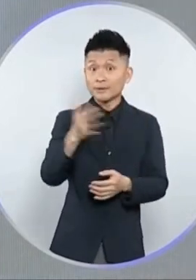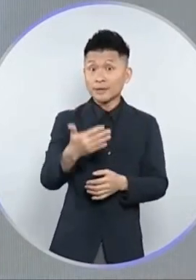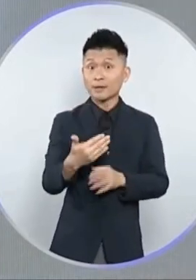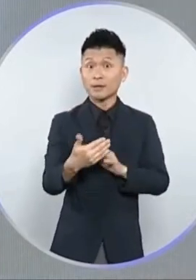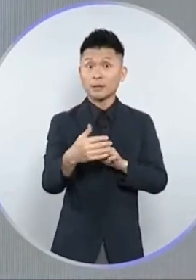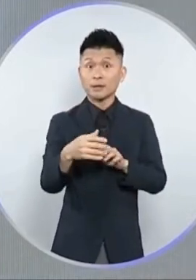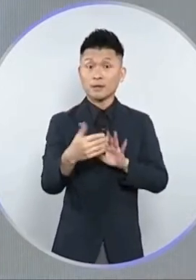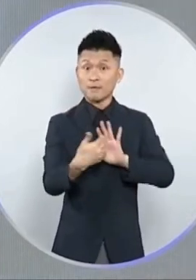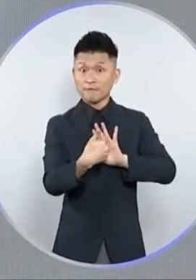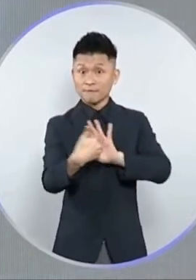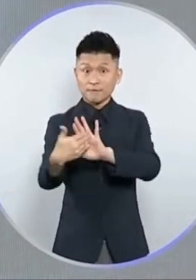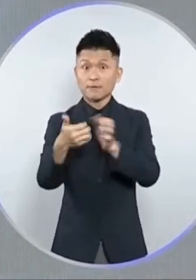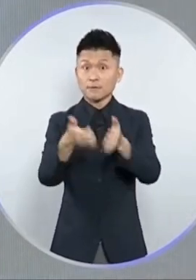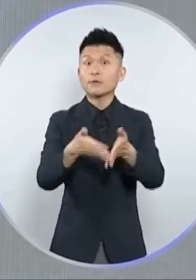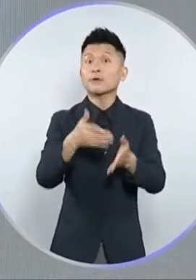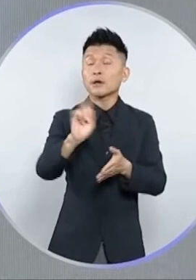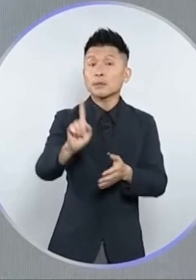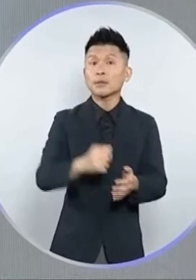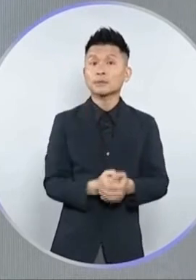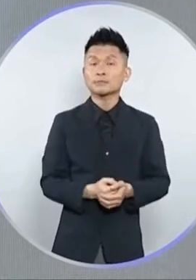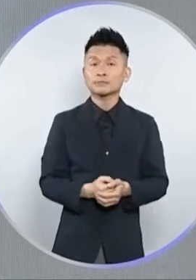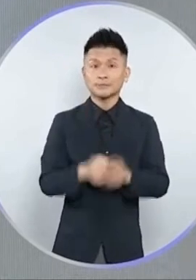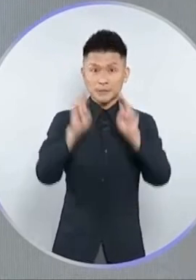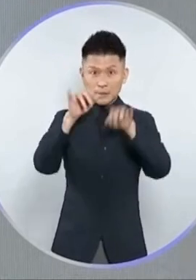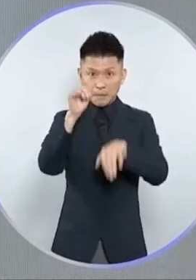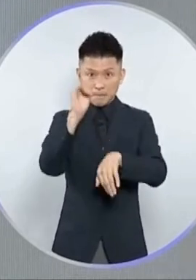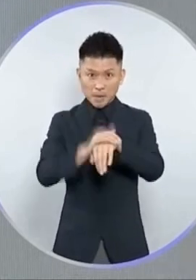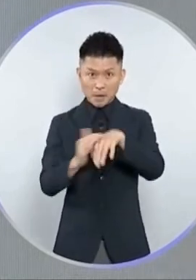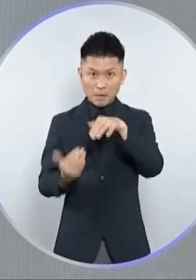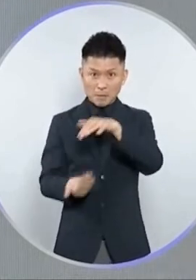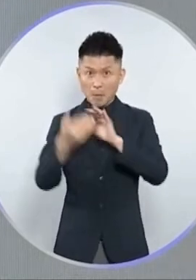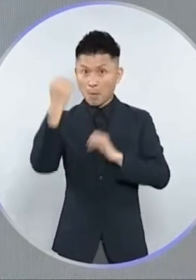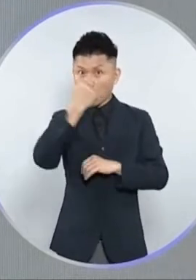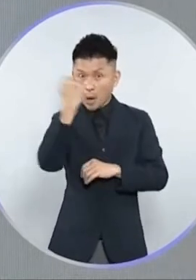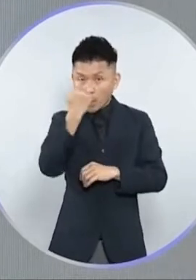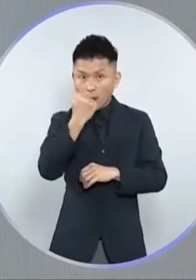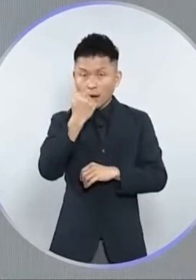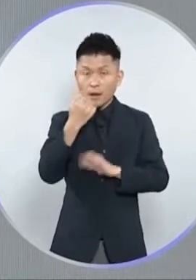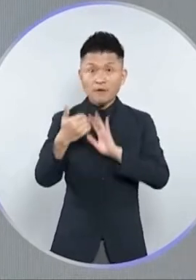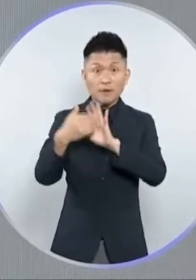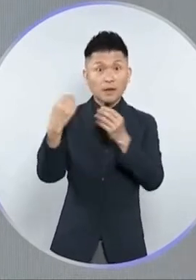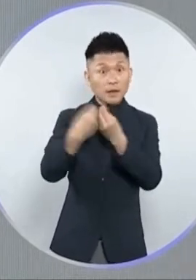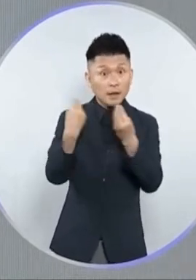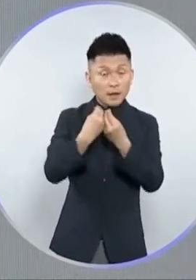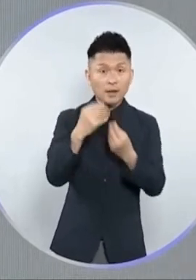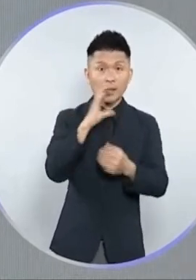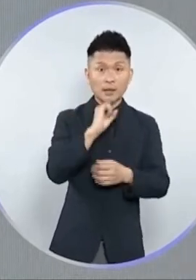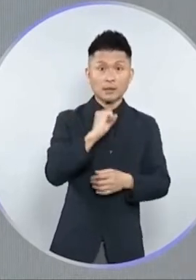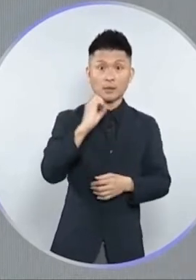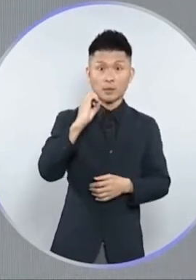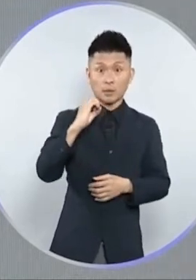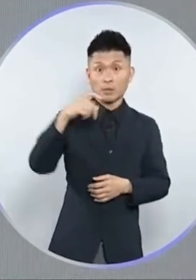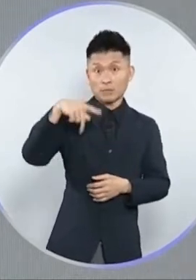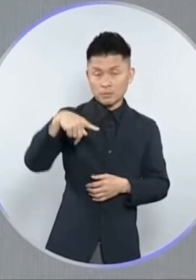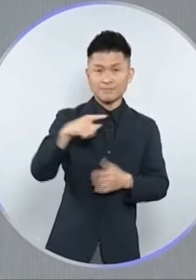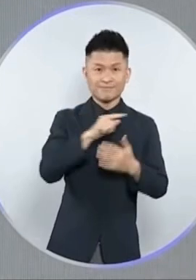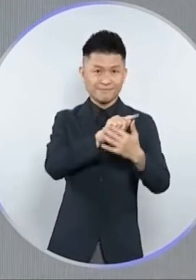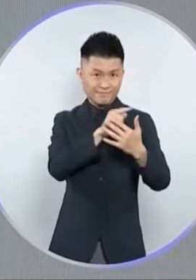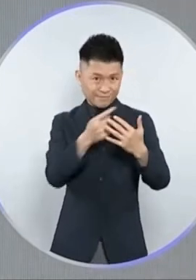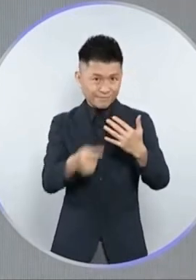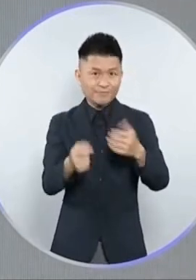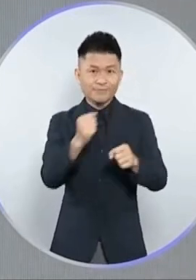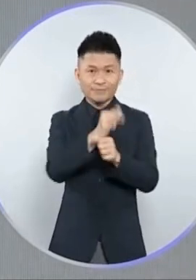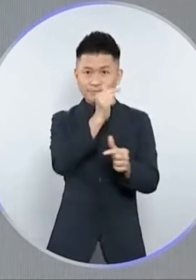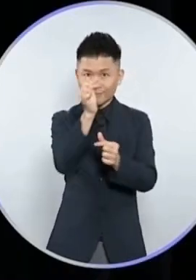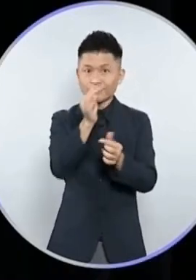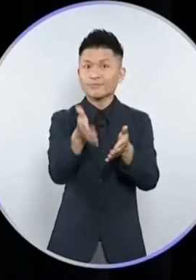止治安其实更重要的不是防骇客，是 SOP 要做好 ，ID password 更新有没有做好，所以这种基本的管理要做